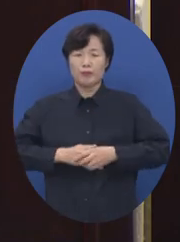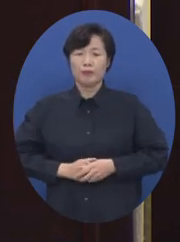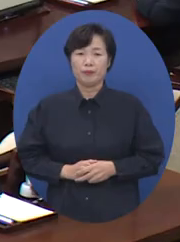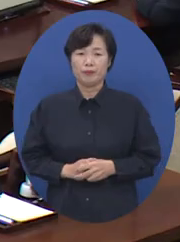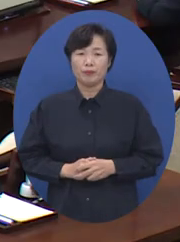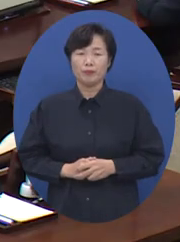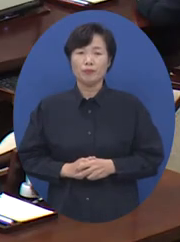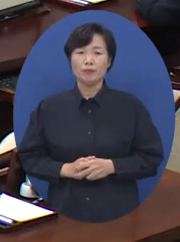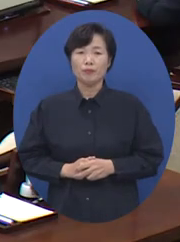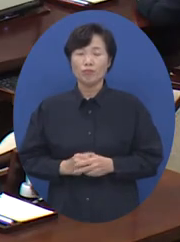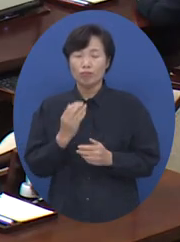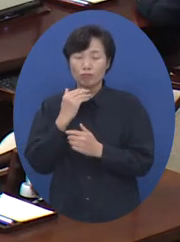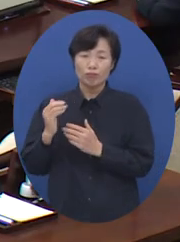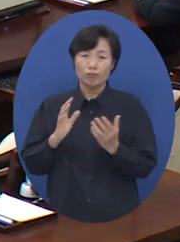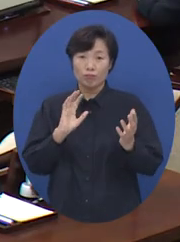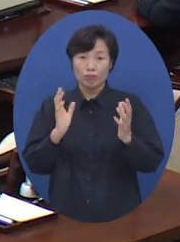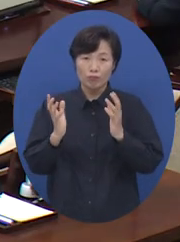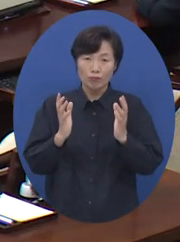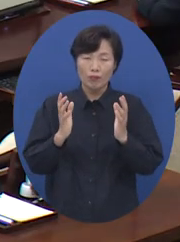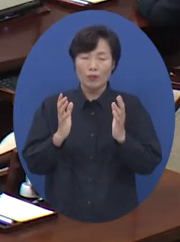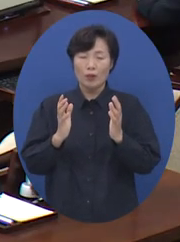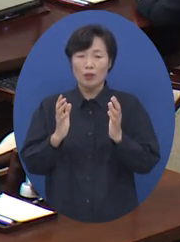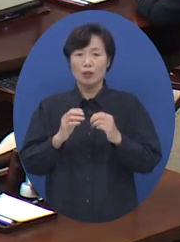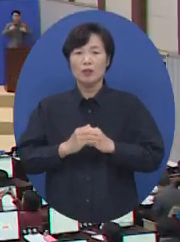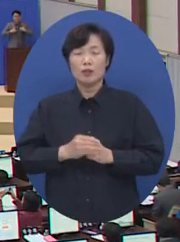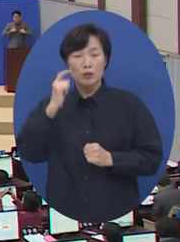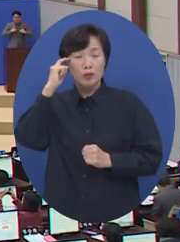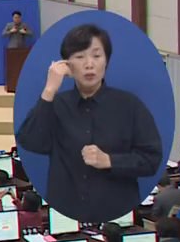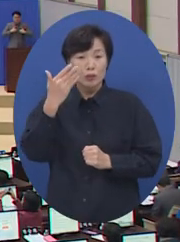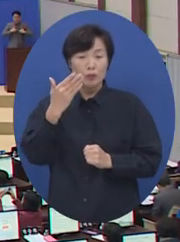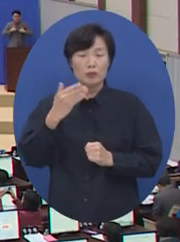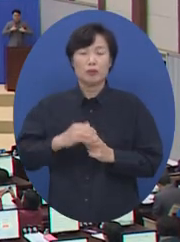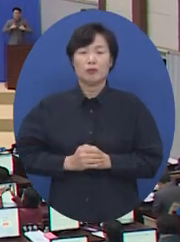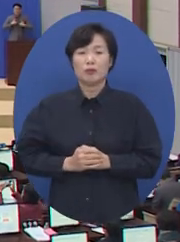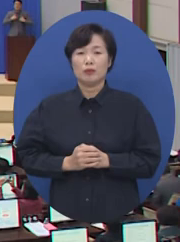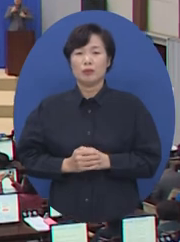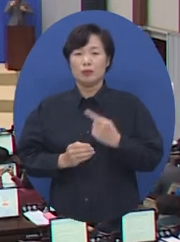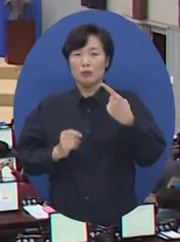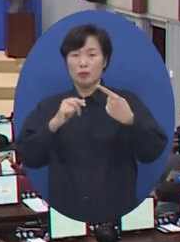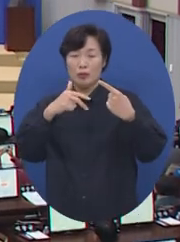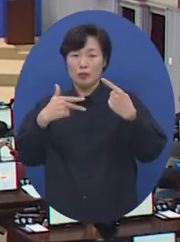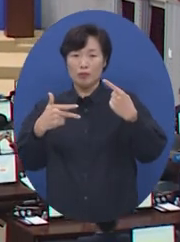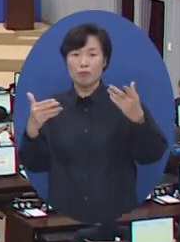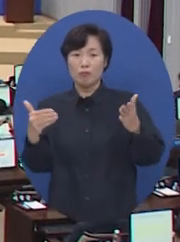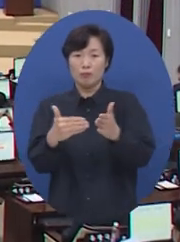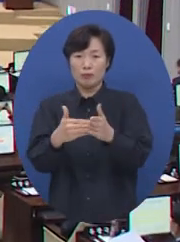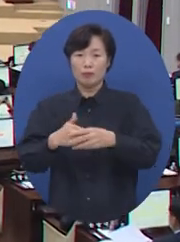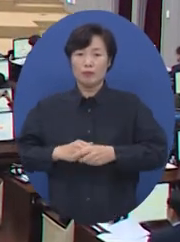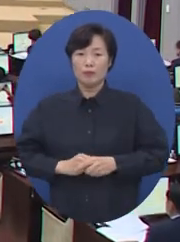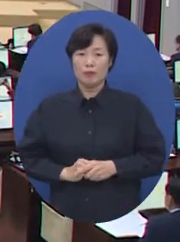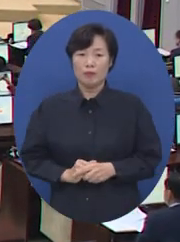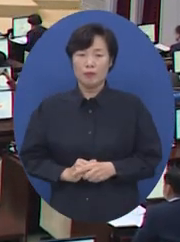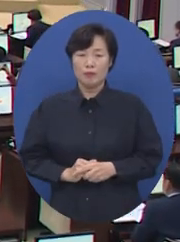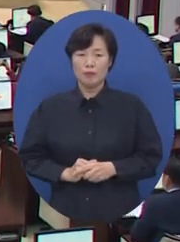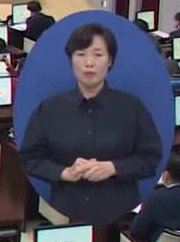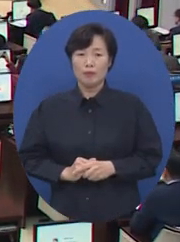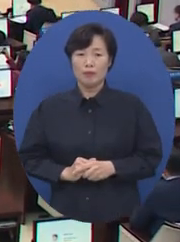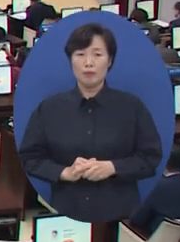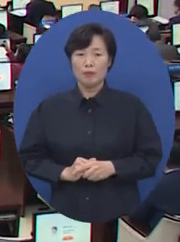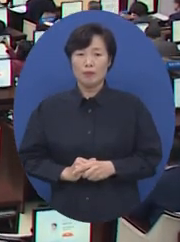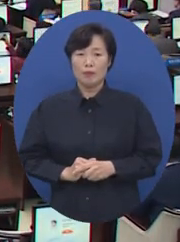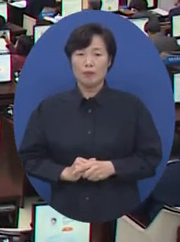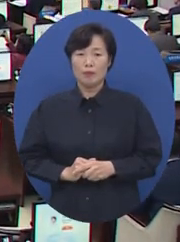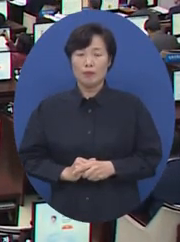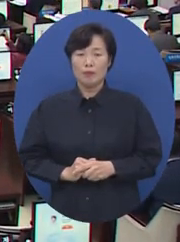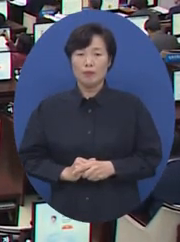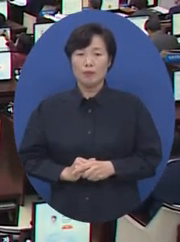요청드립니다. 경기도의회 제340회 정례회 도정 질문은 7일까지 이어집니다. 경기 CCTV 최창순입니다.